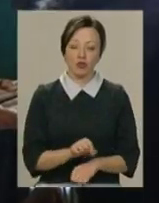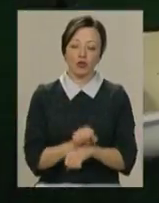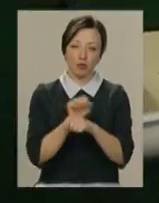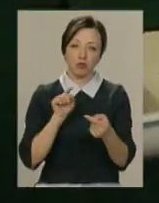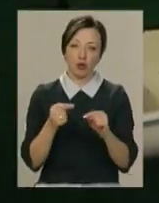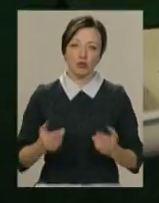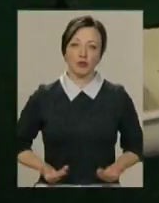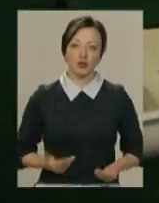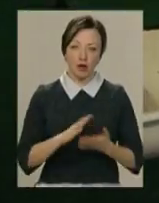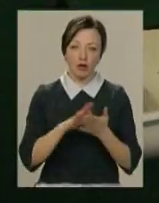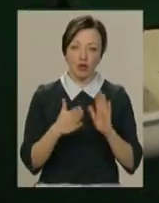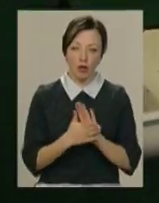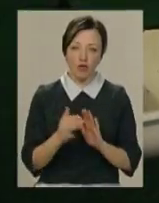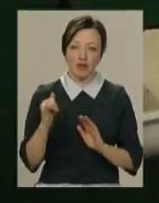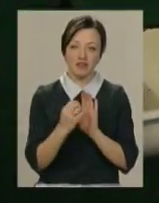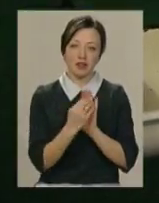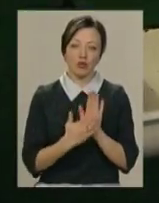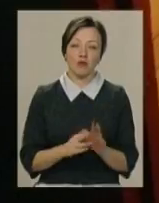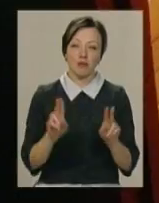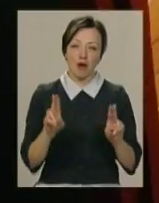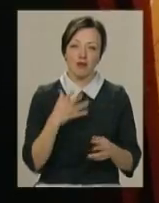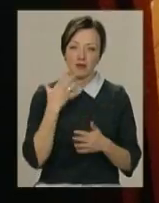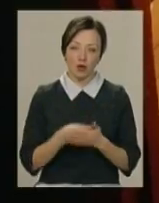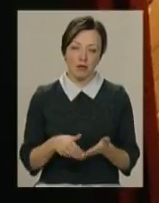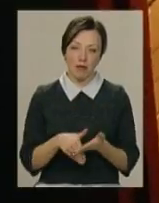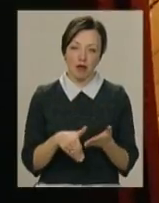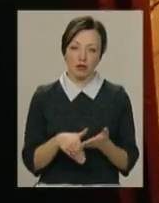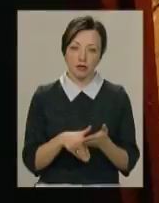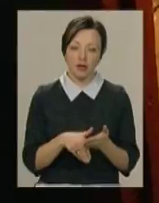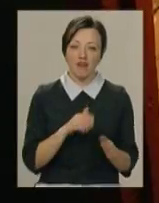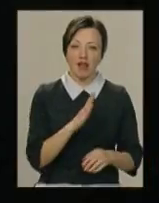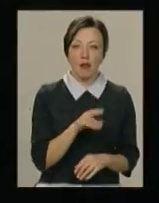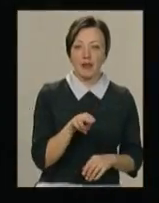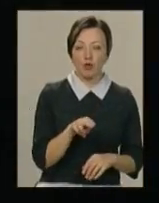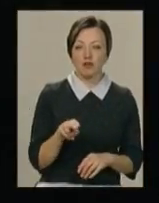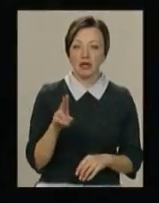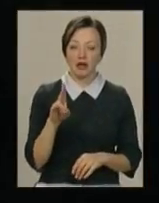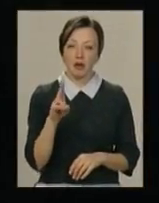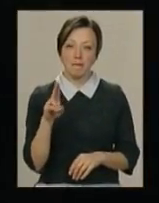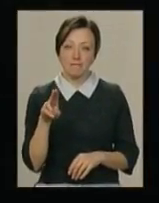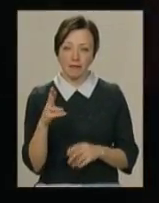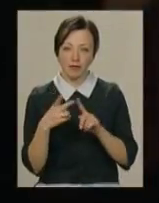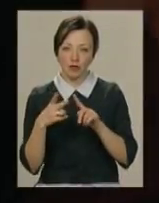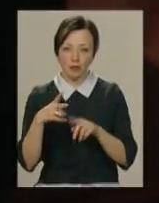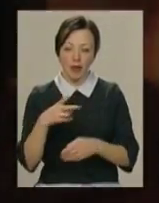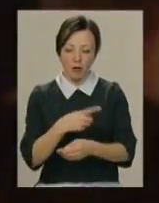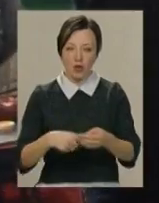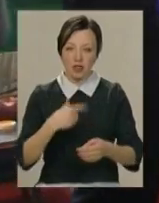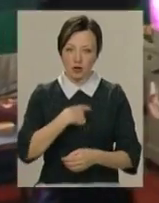проти побутових умов та встановлених у колонії правил своїми методами. Валерій Петровський і Павло Криконов порізали собі вени на